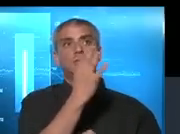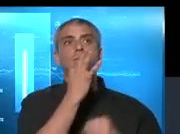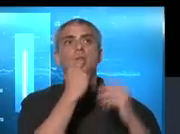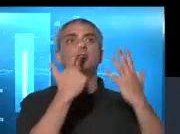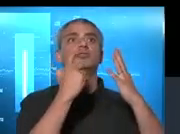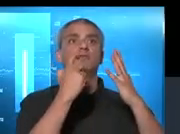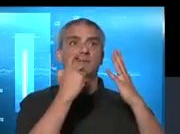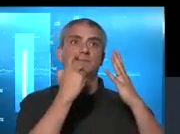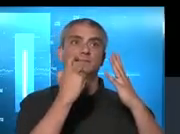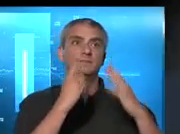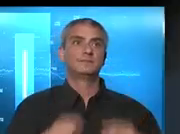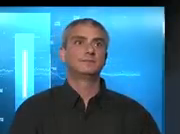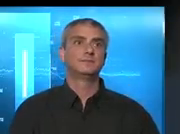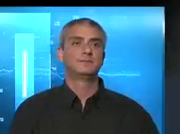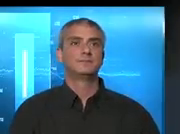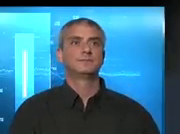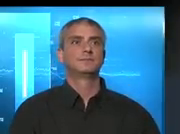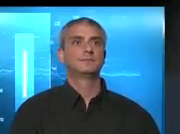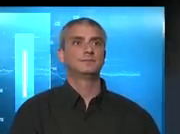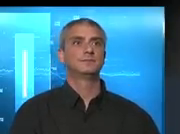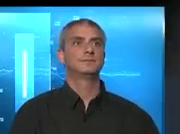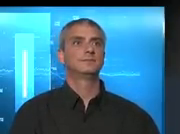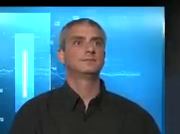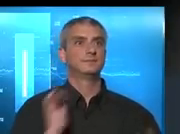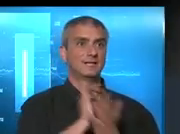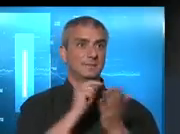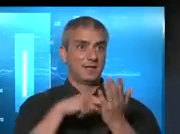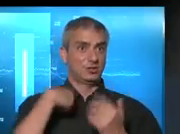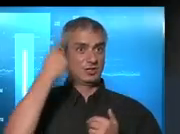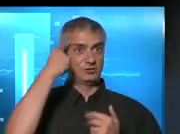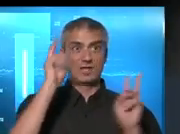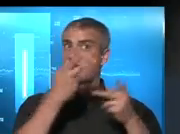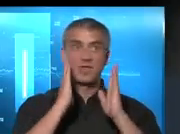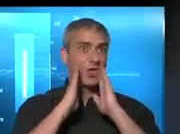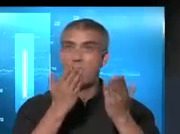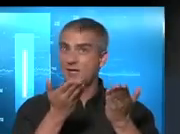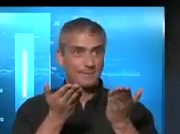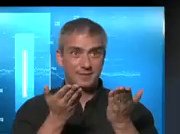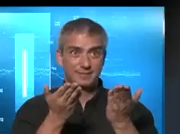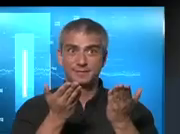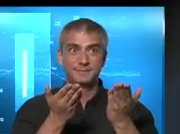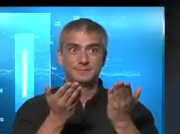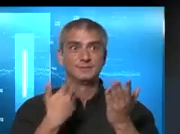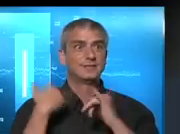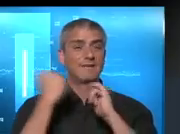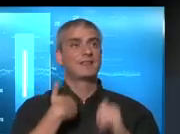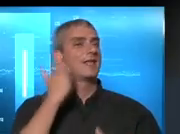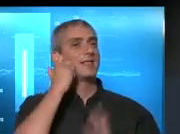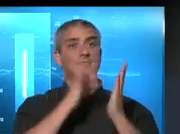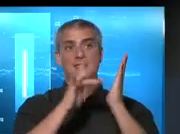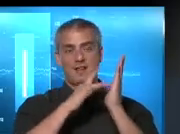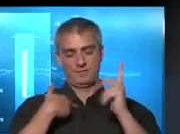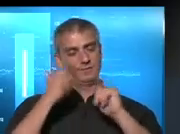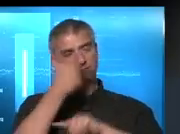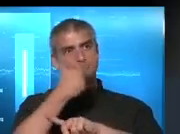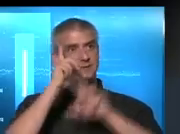70. Det är som tur var då, för jag tänkte det här kommer ingen tro på. Det finns inte en chans att folk kommer tro på det här. Så jag hade ju